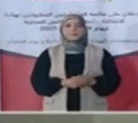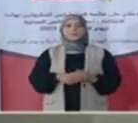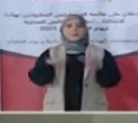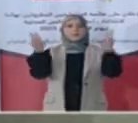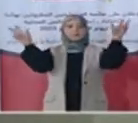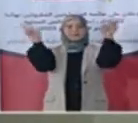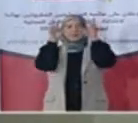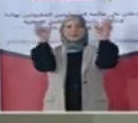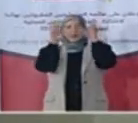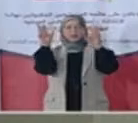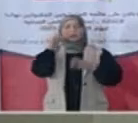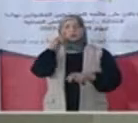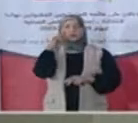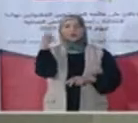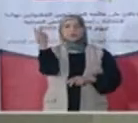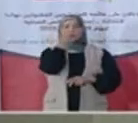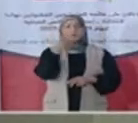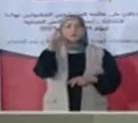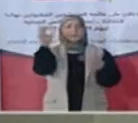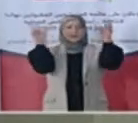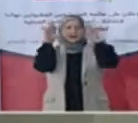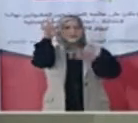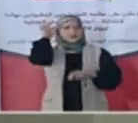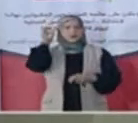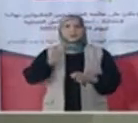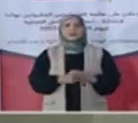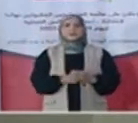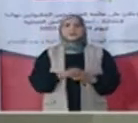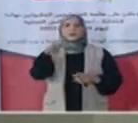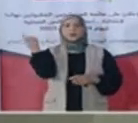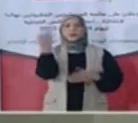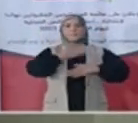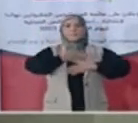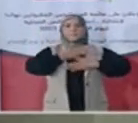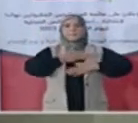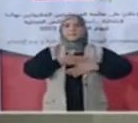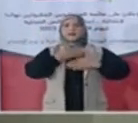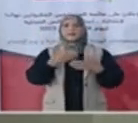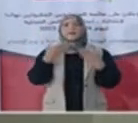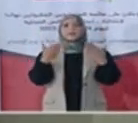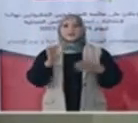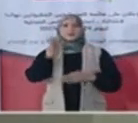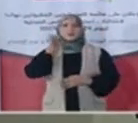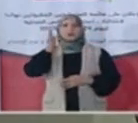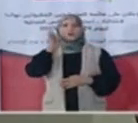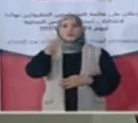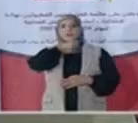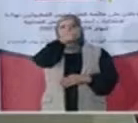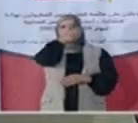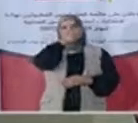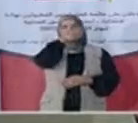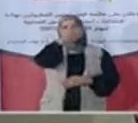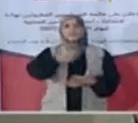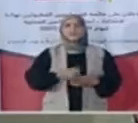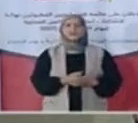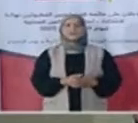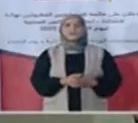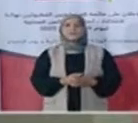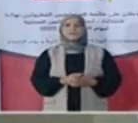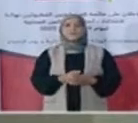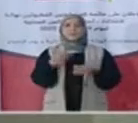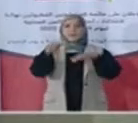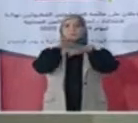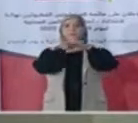المشاهدين على القناة الوطنية الأولى، مرحبا بكم في هذه الندوة الصحفية